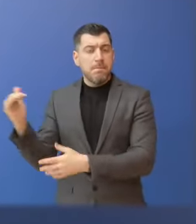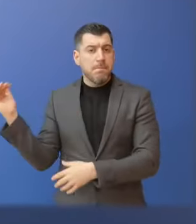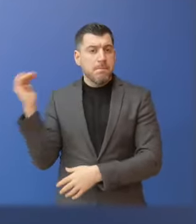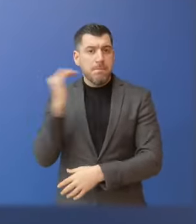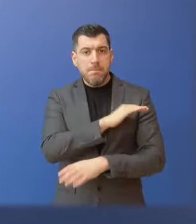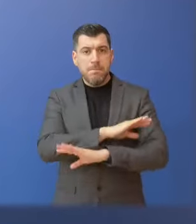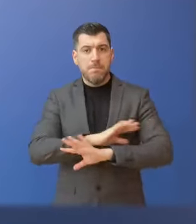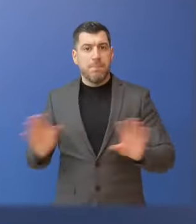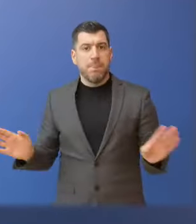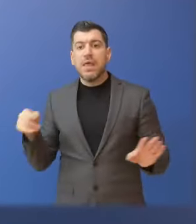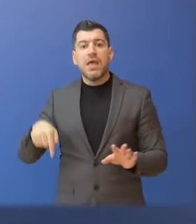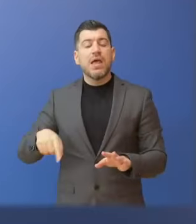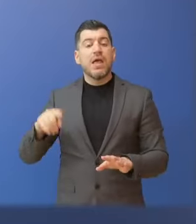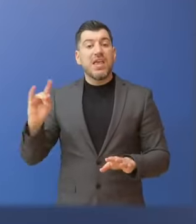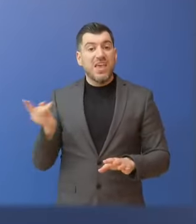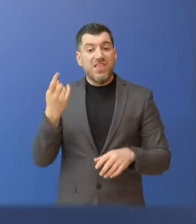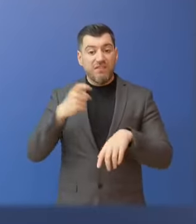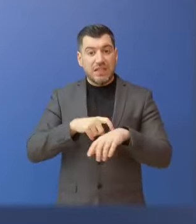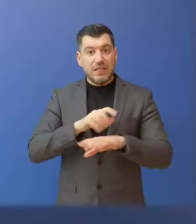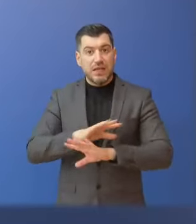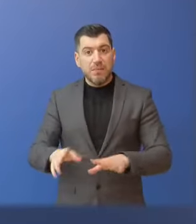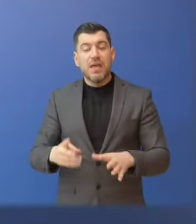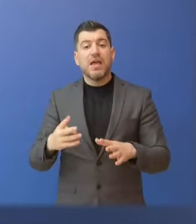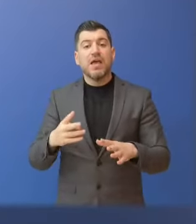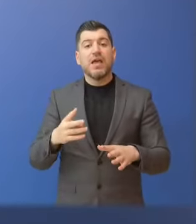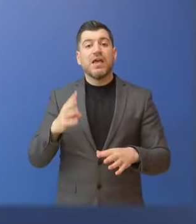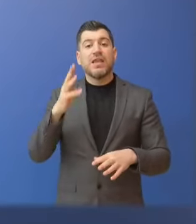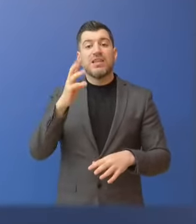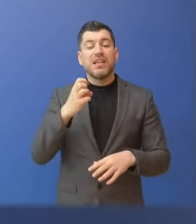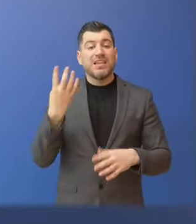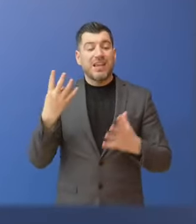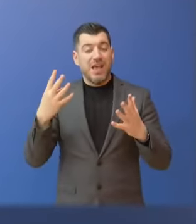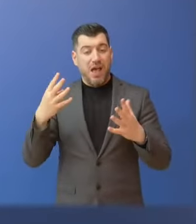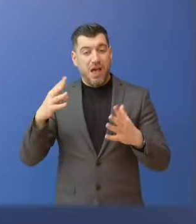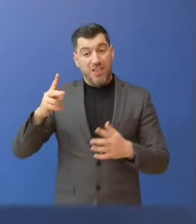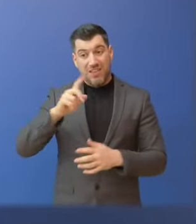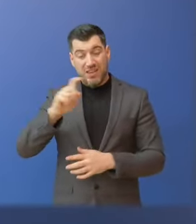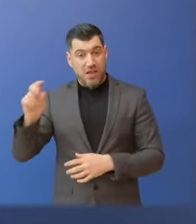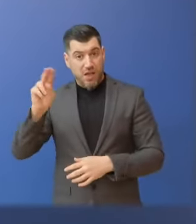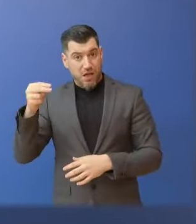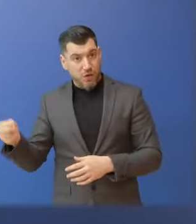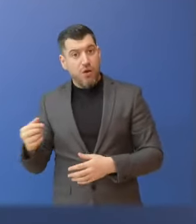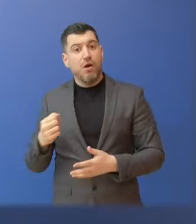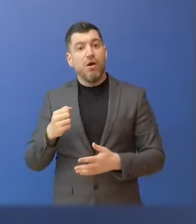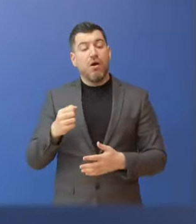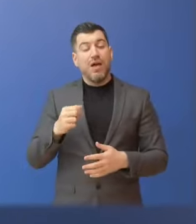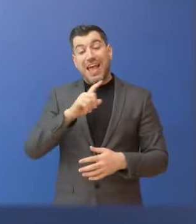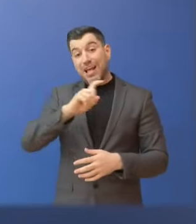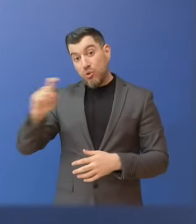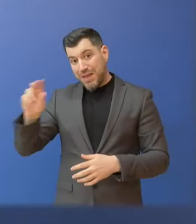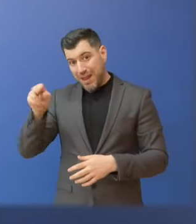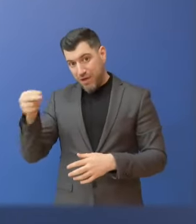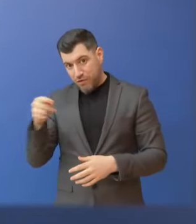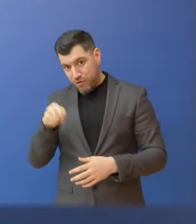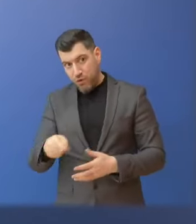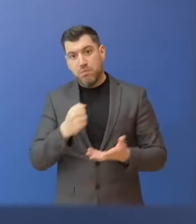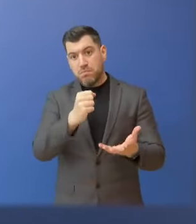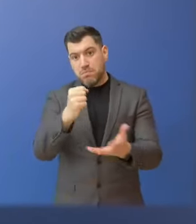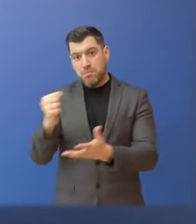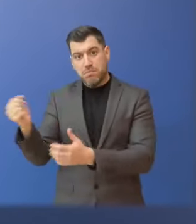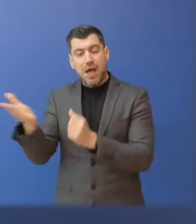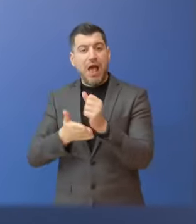ήδη έχουν χορηγηθεί 33,9 εκατομμύρια ευρώ προς 16.400 αγροτικές εκμεταλλεύσεις και